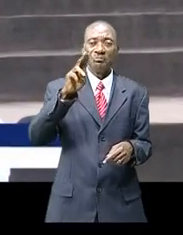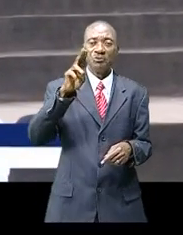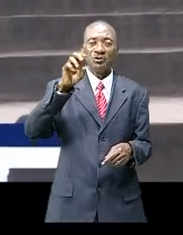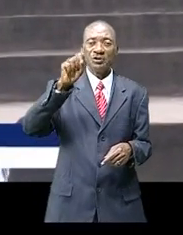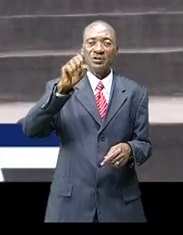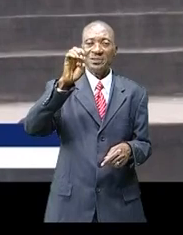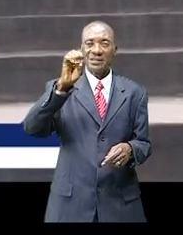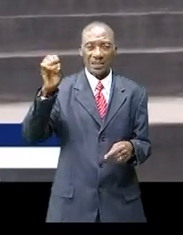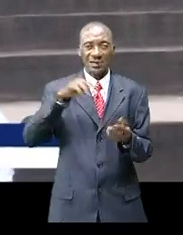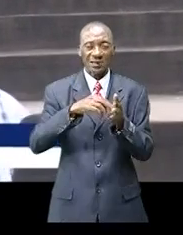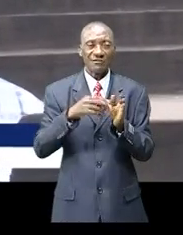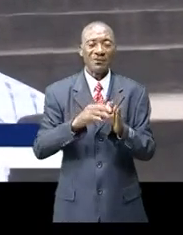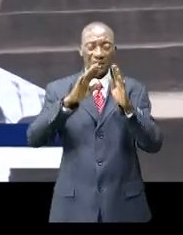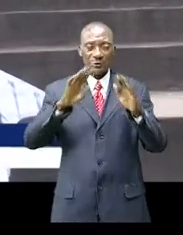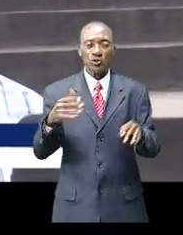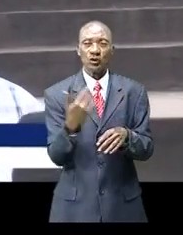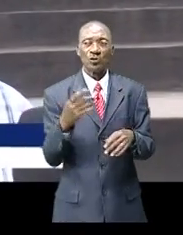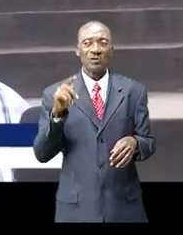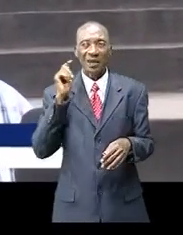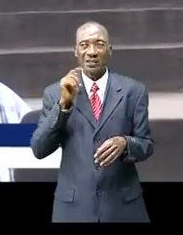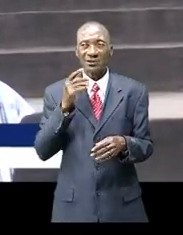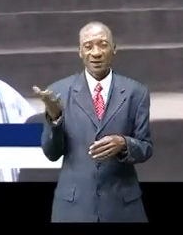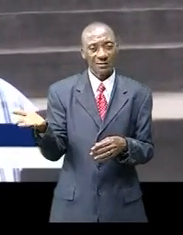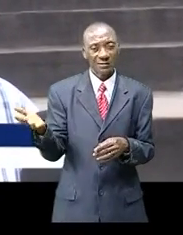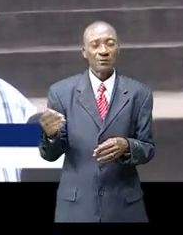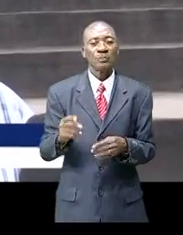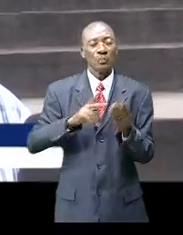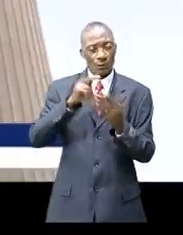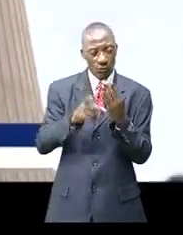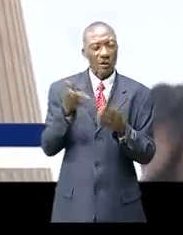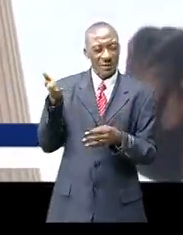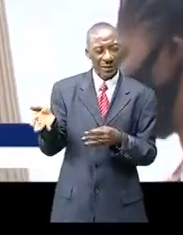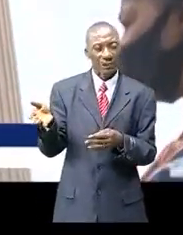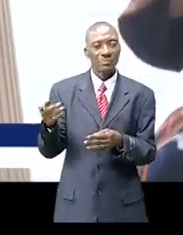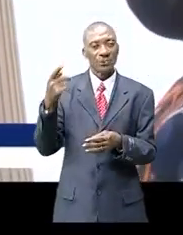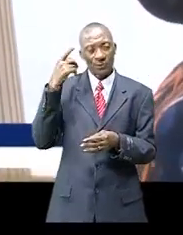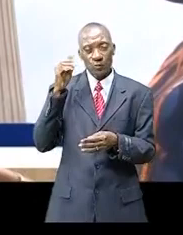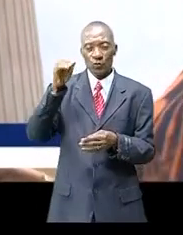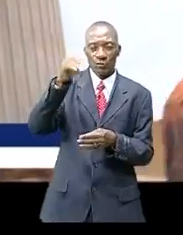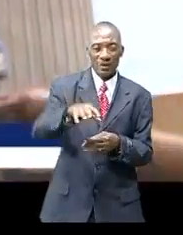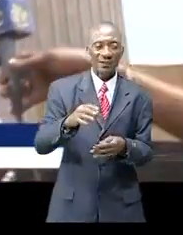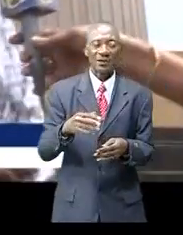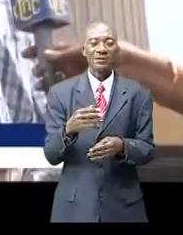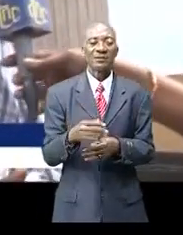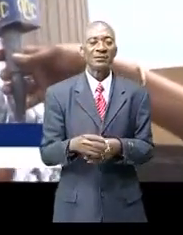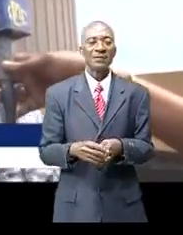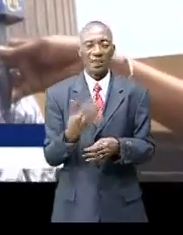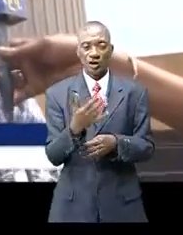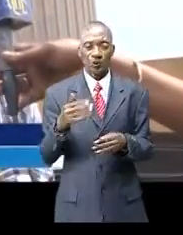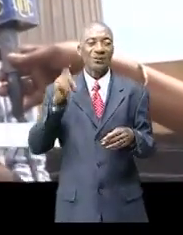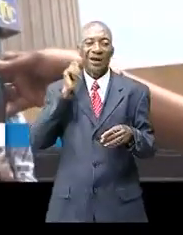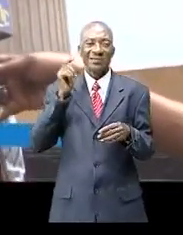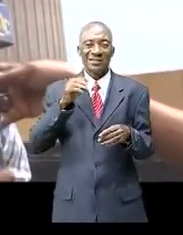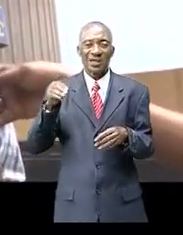tour, il y avait le programme de mettre un musée à l'intérieur. Nous pensons qu'il nous a donné ensemble